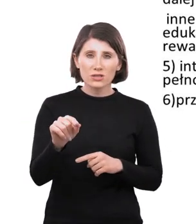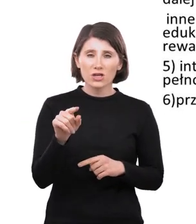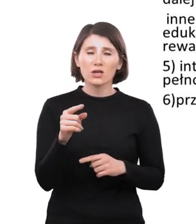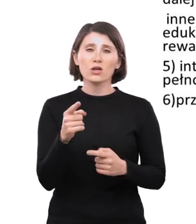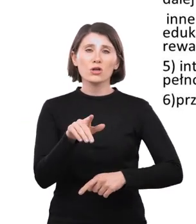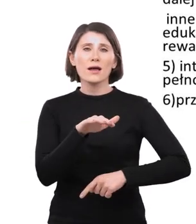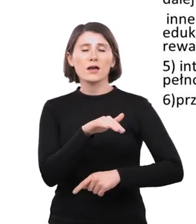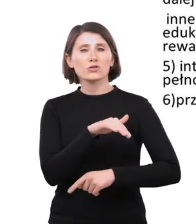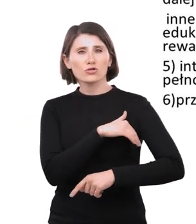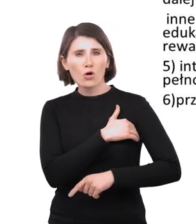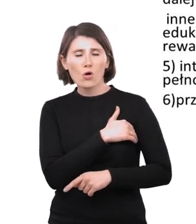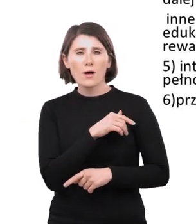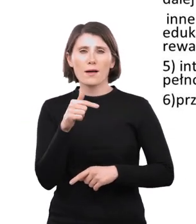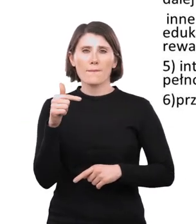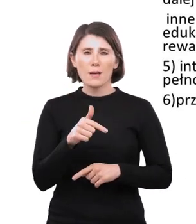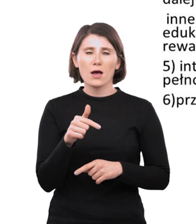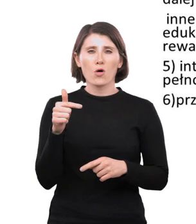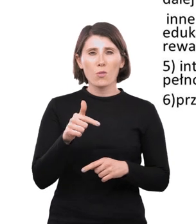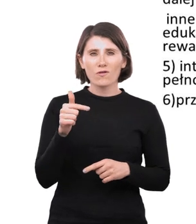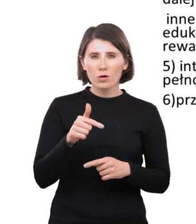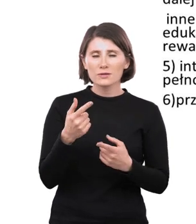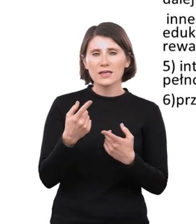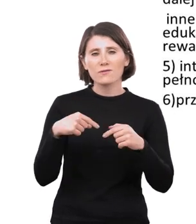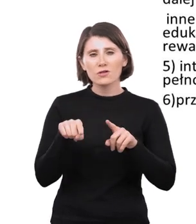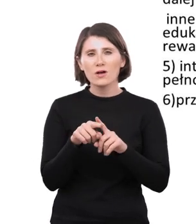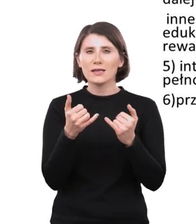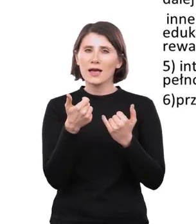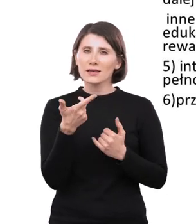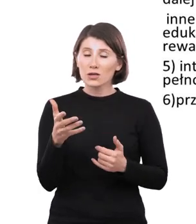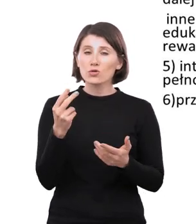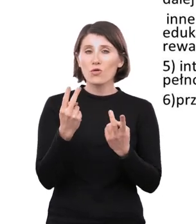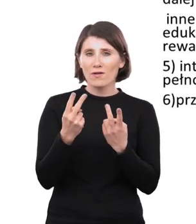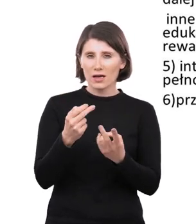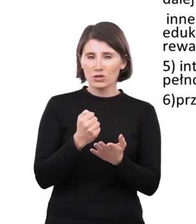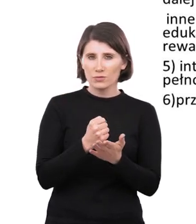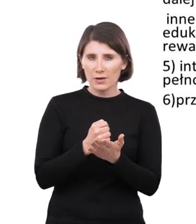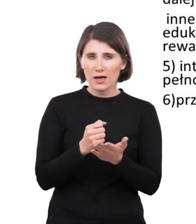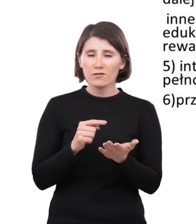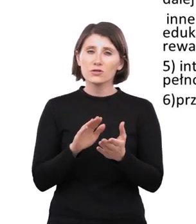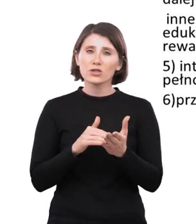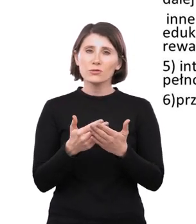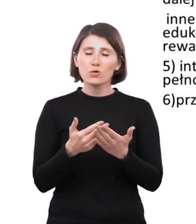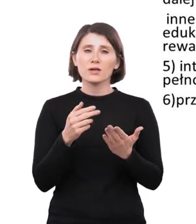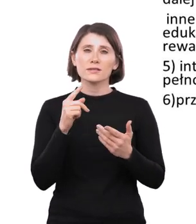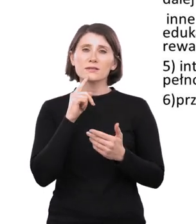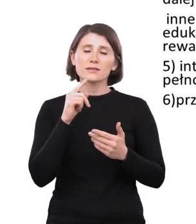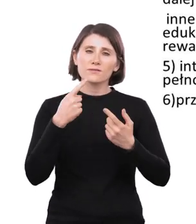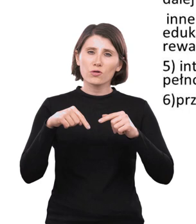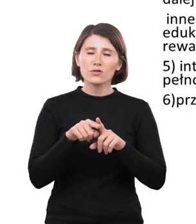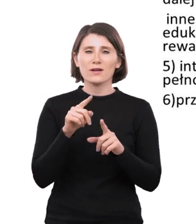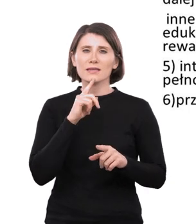obowiązek realizowania kilku ważnych rzeczy, a mianowicie realizacji zaleceń, które są zawarte w